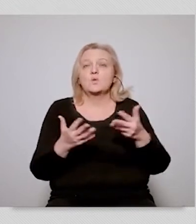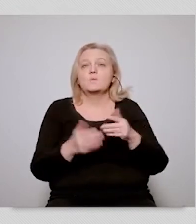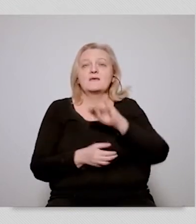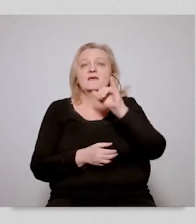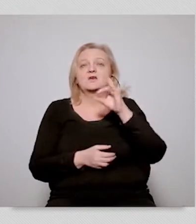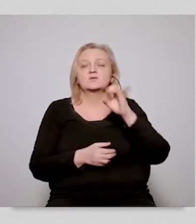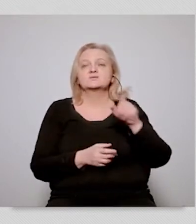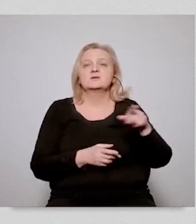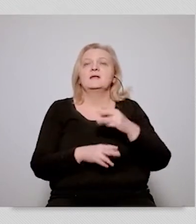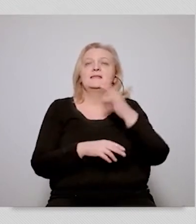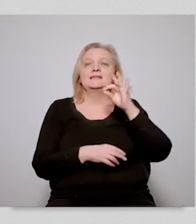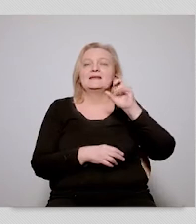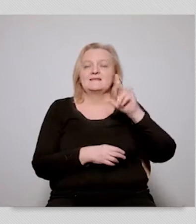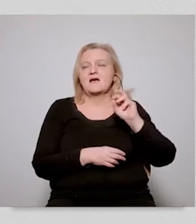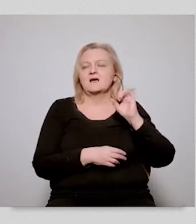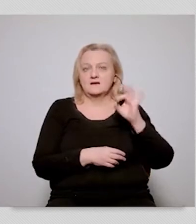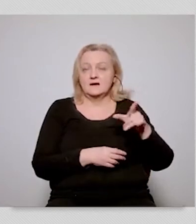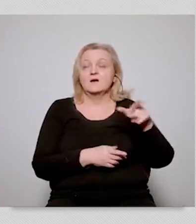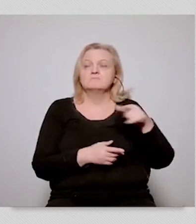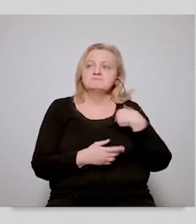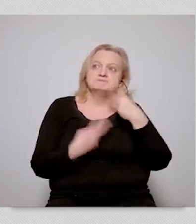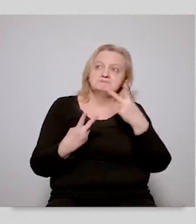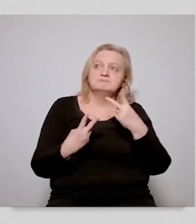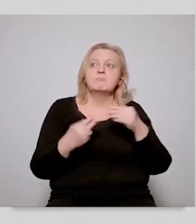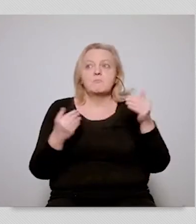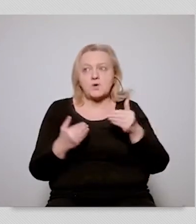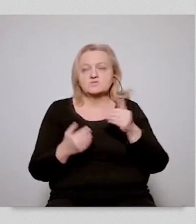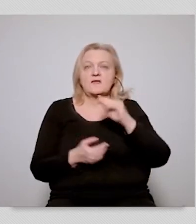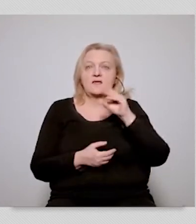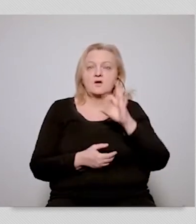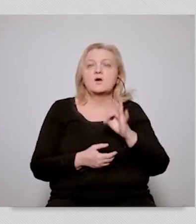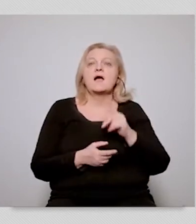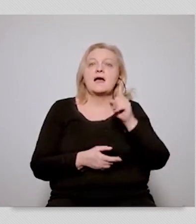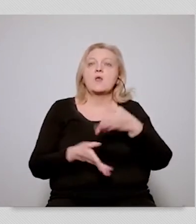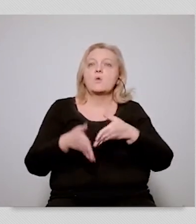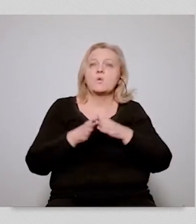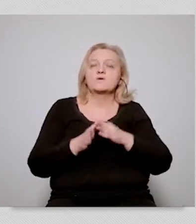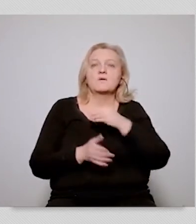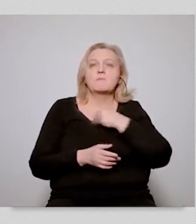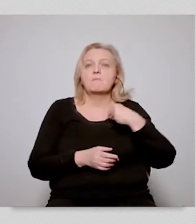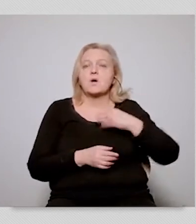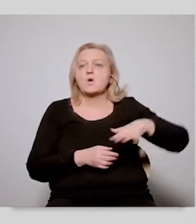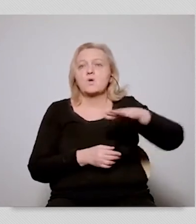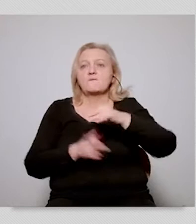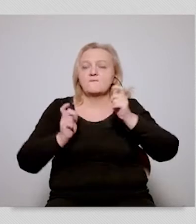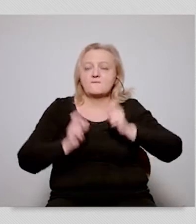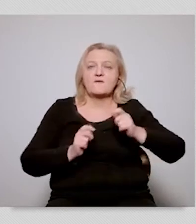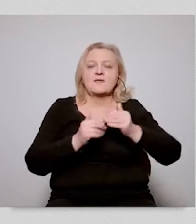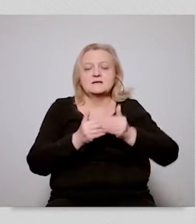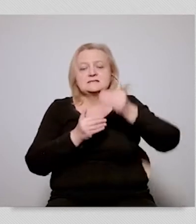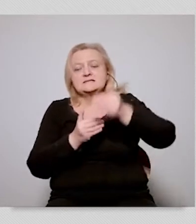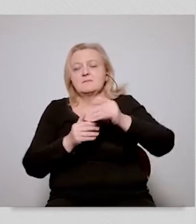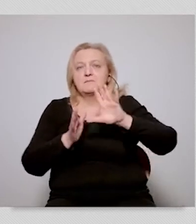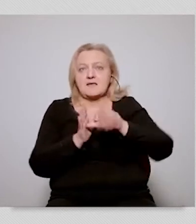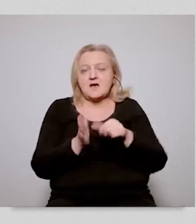konserwatywnego think tanku zauważają olbrzymiego potencjału proekologicznego, jednak ukrytego w polskiej prowincji i